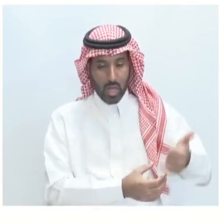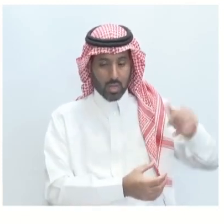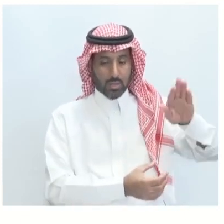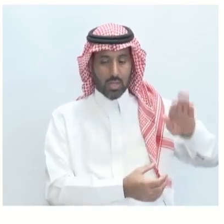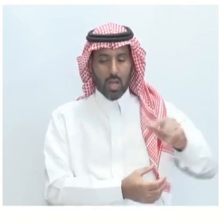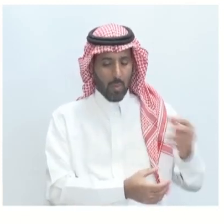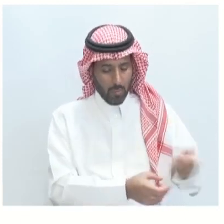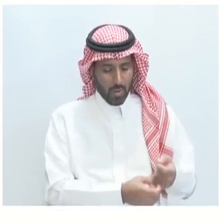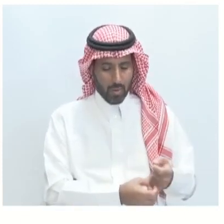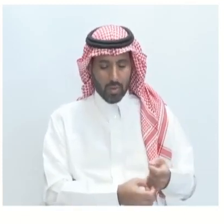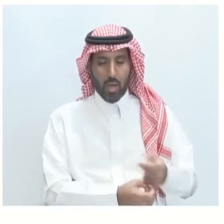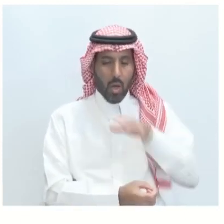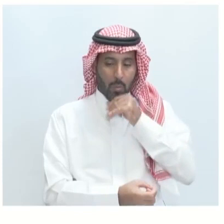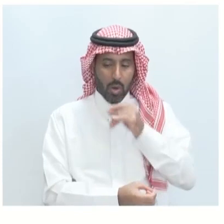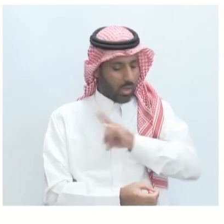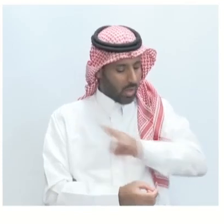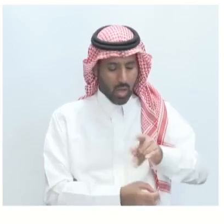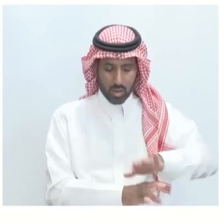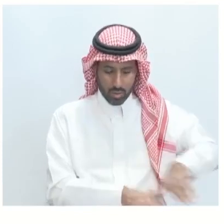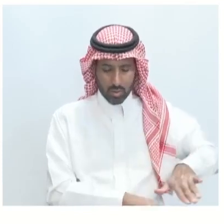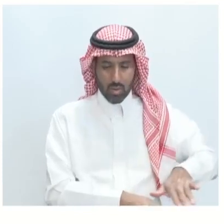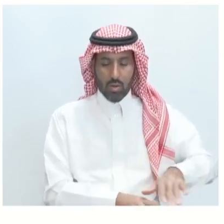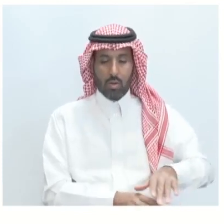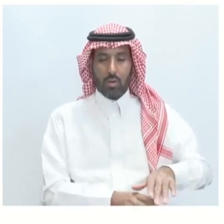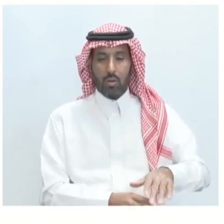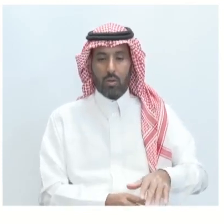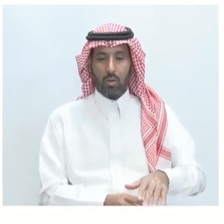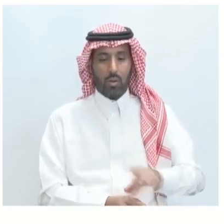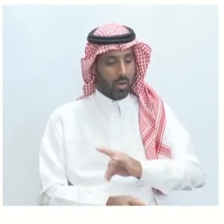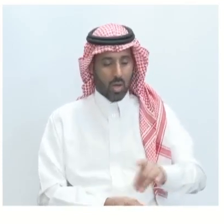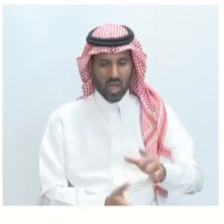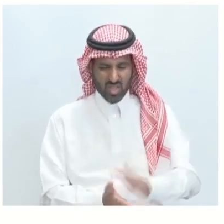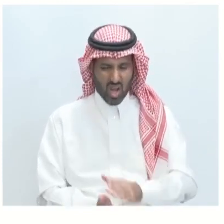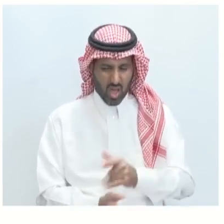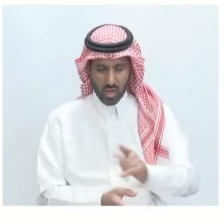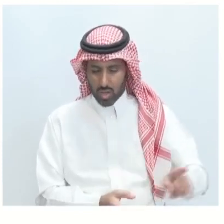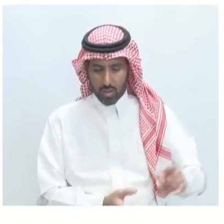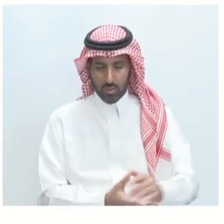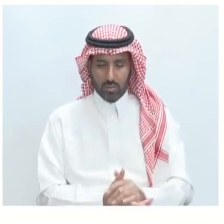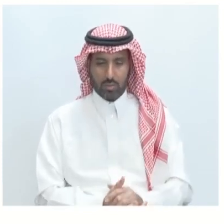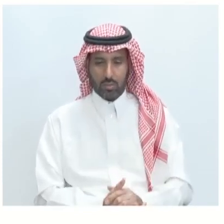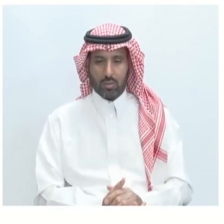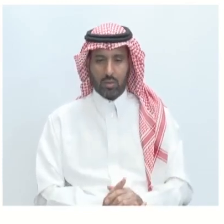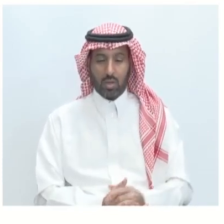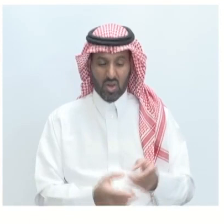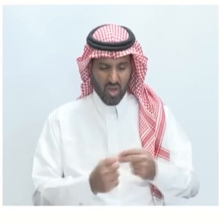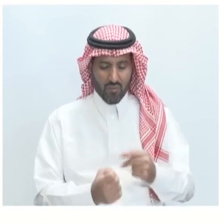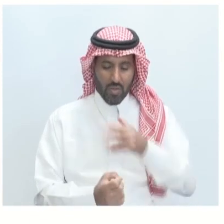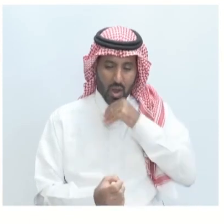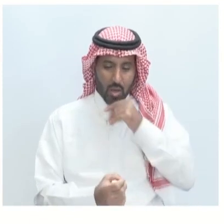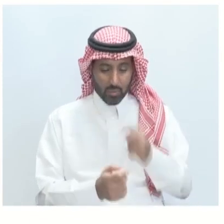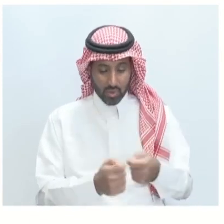والد ياسر ارتاى وراى ان هذه اللعبه خطره على ياسر فرفض